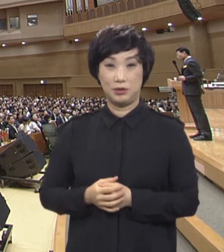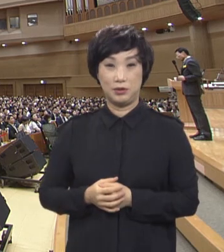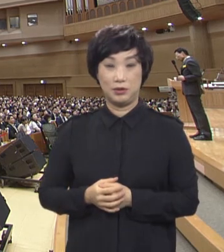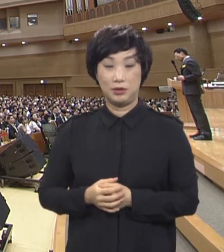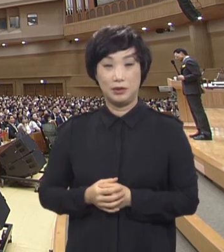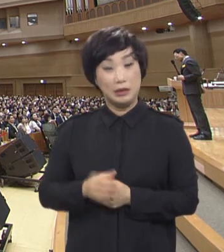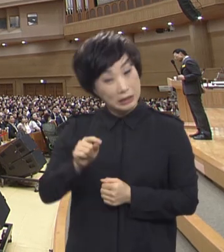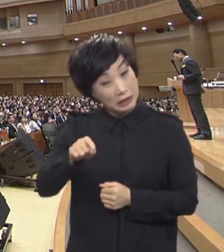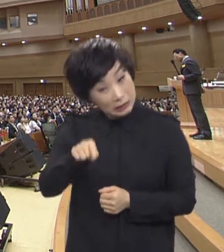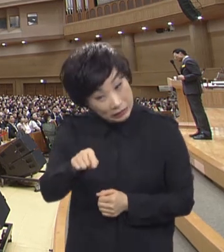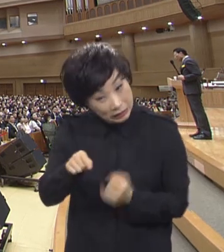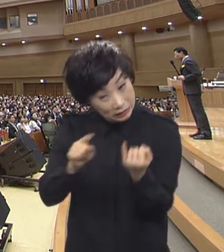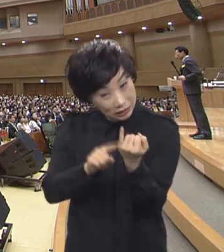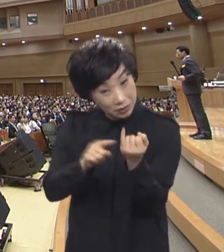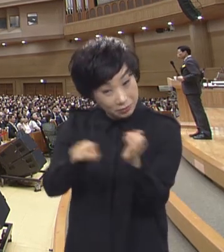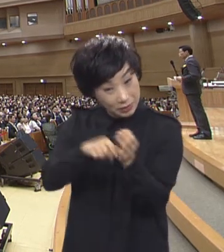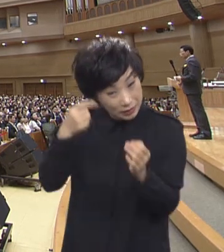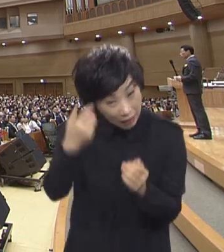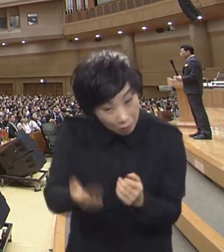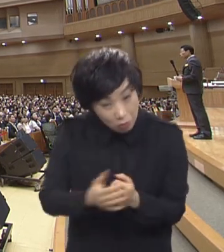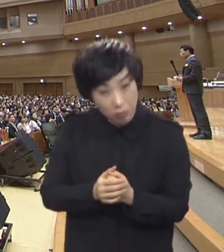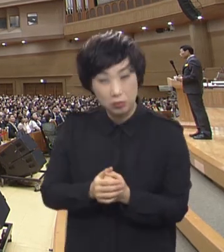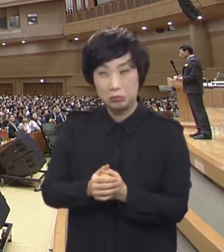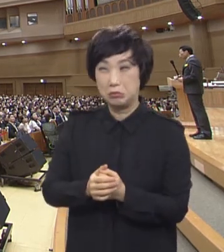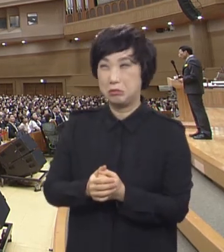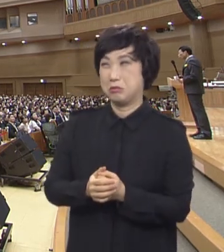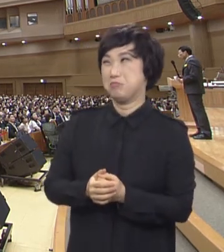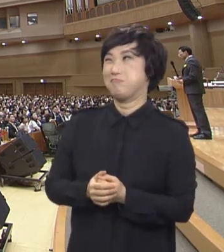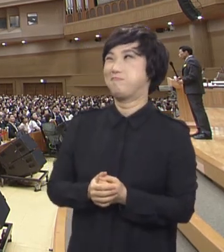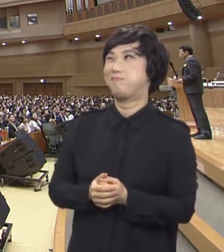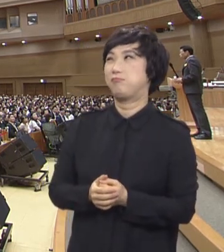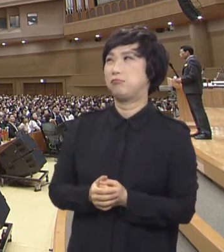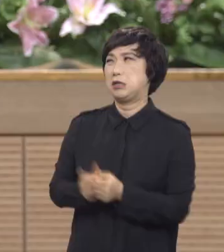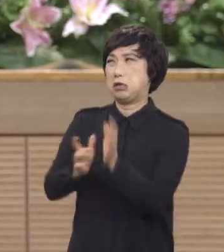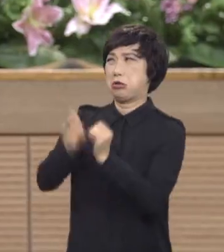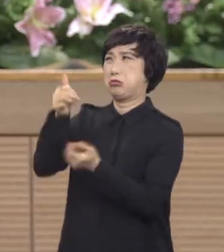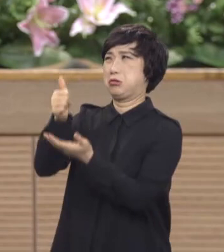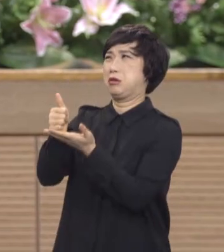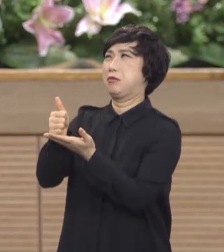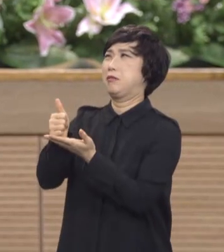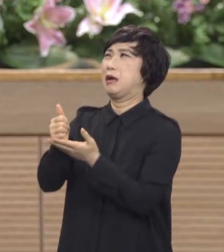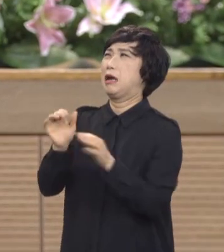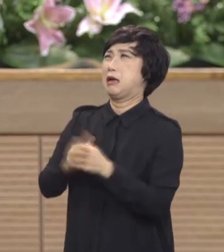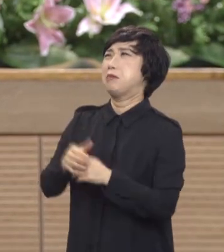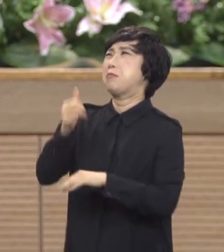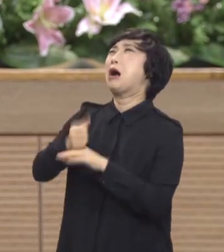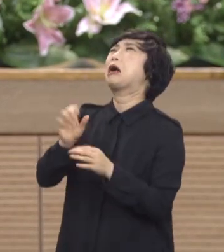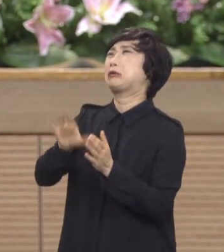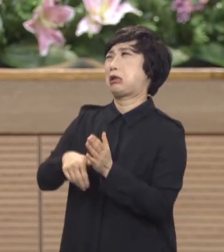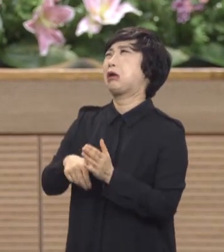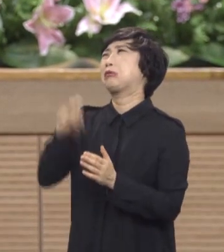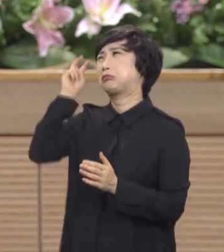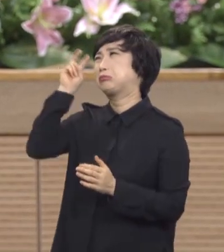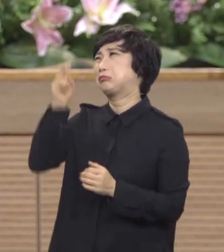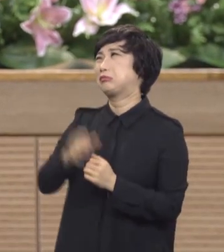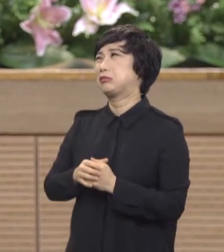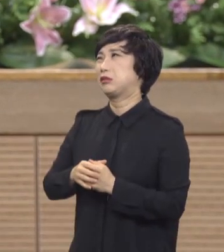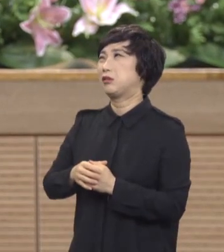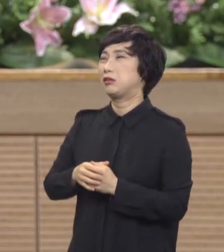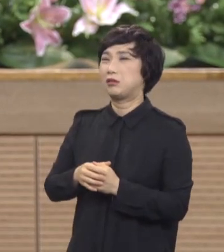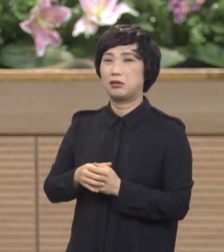이것을 네가 믿느냐 예수님 마지막 때는 그런 날이